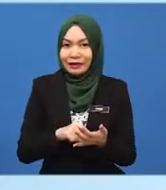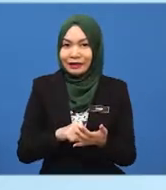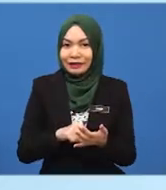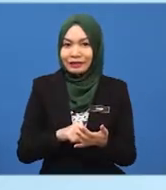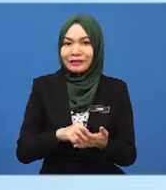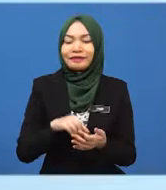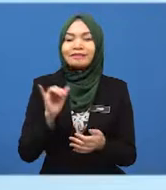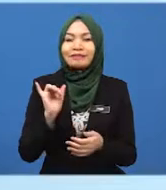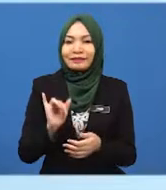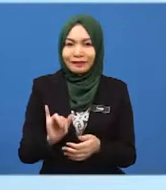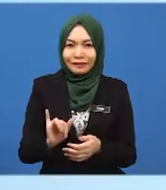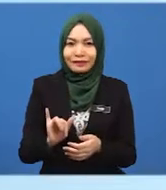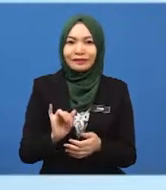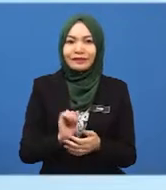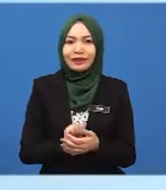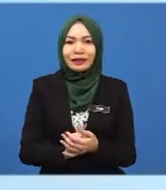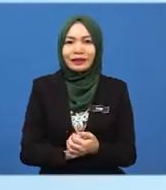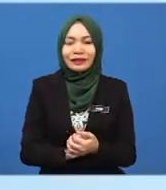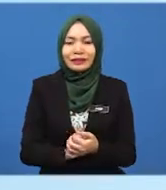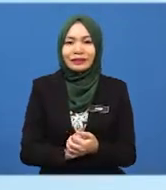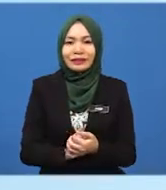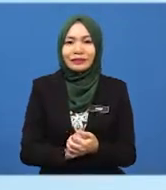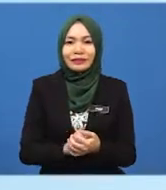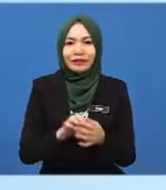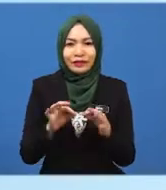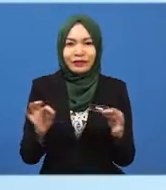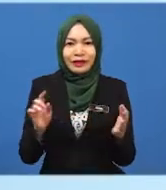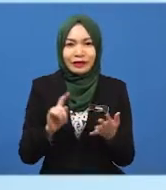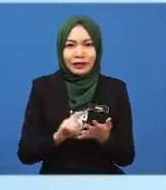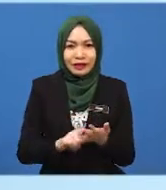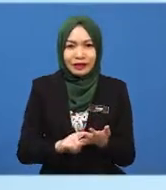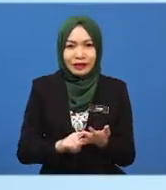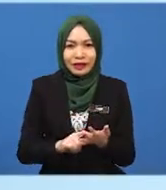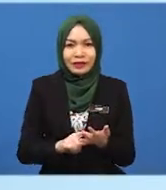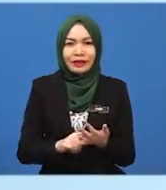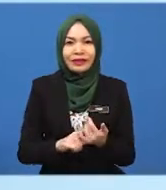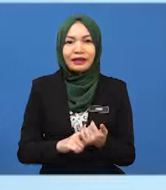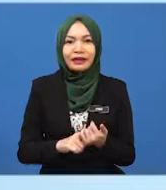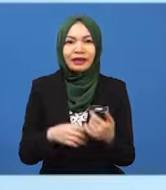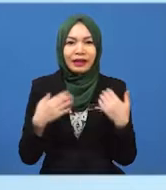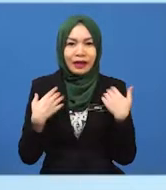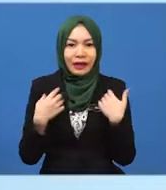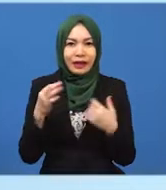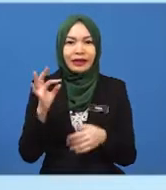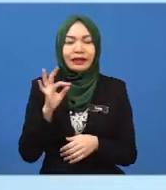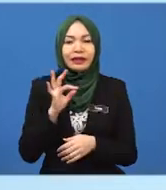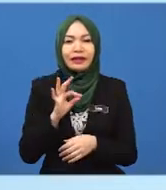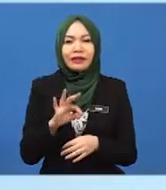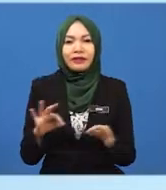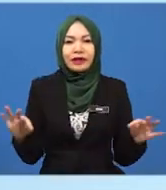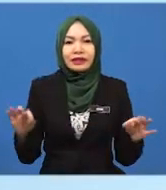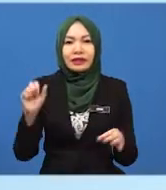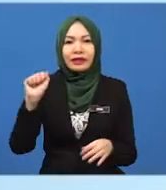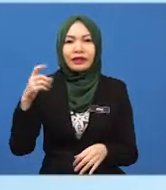Ya, pandai murid semua. Ayat ini mempunyai frasa adjektif.